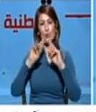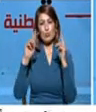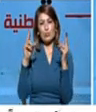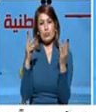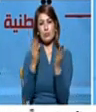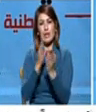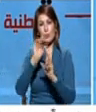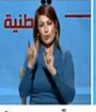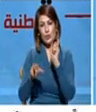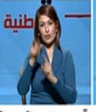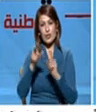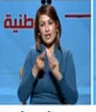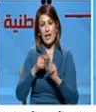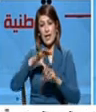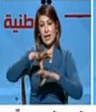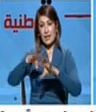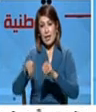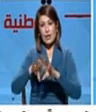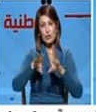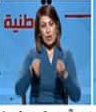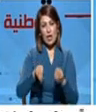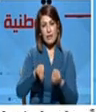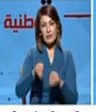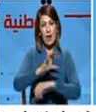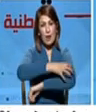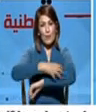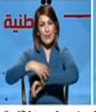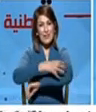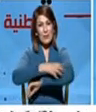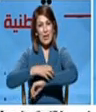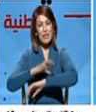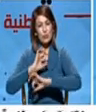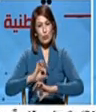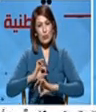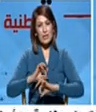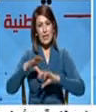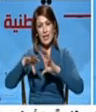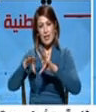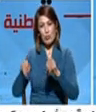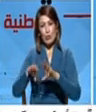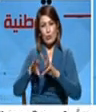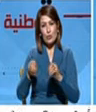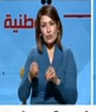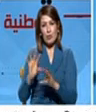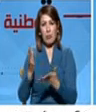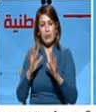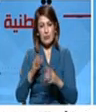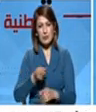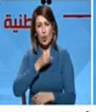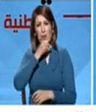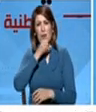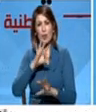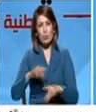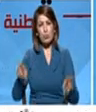مساعدات عينيه للاشكال للعائلات محدوده الدخل والعائله ال المعوزه اه